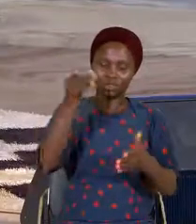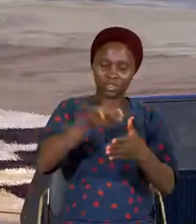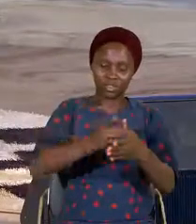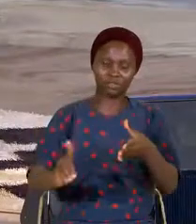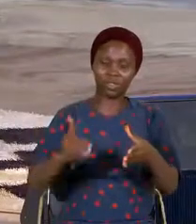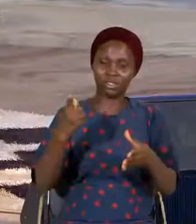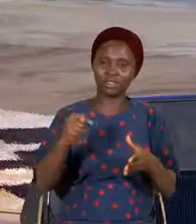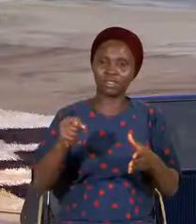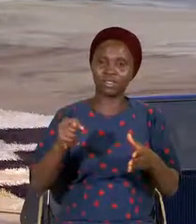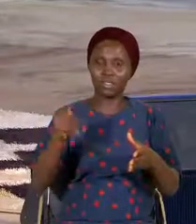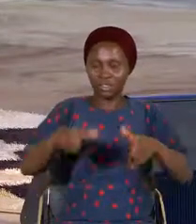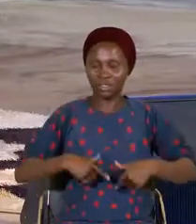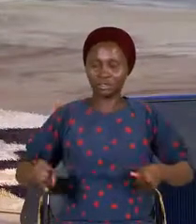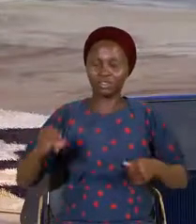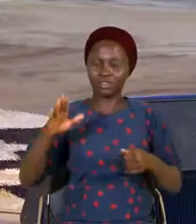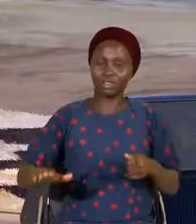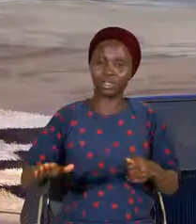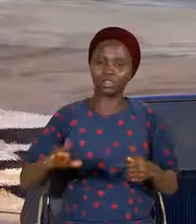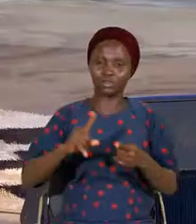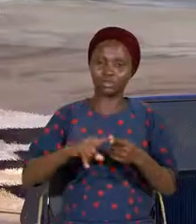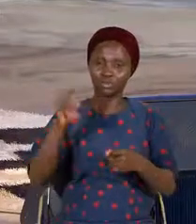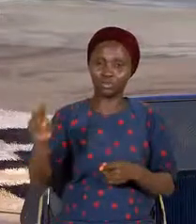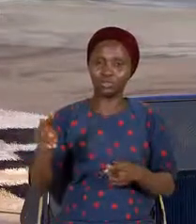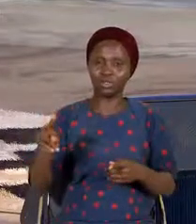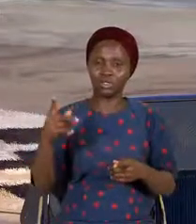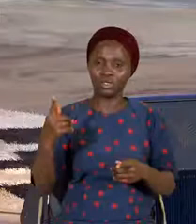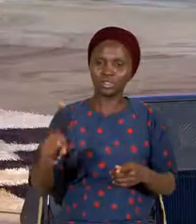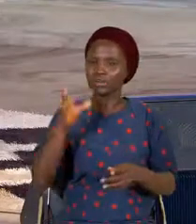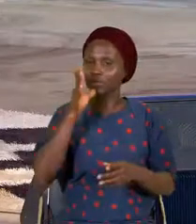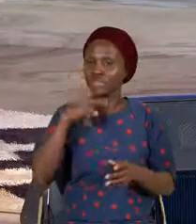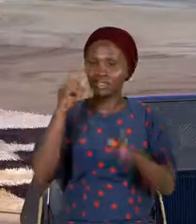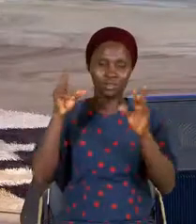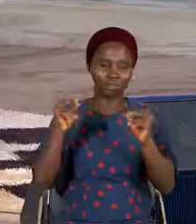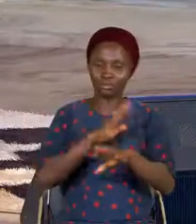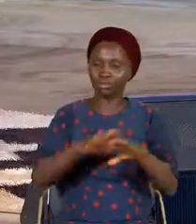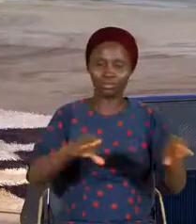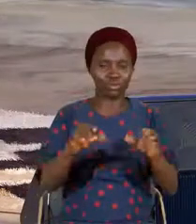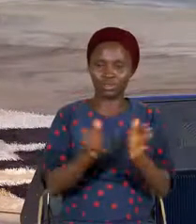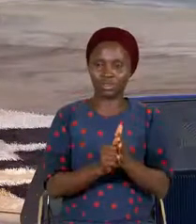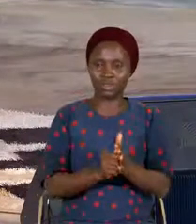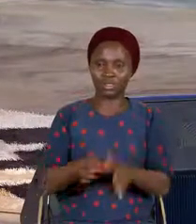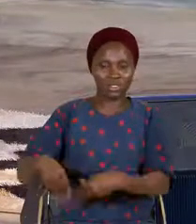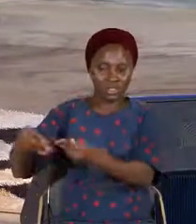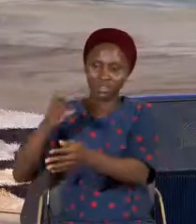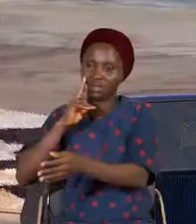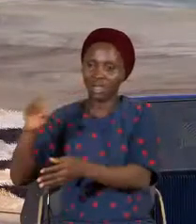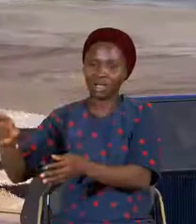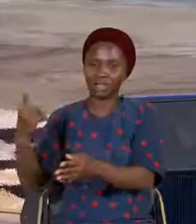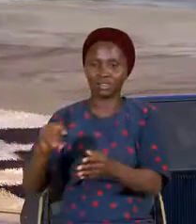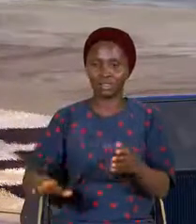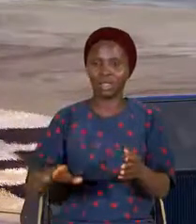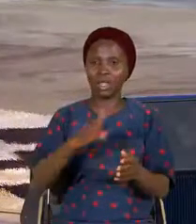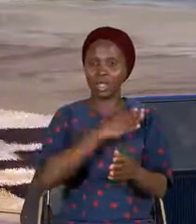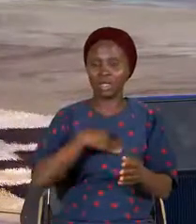l'enfant dit, non, ne fais pas cela. Donnez-lui l'enfant. Et Salomon a dit, voici la vraie mère de